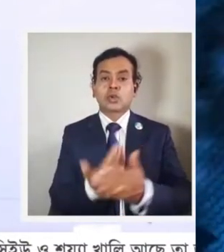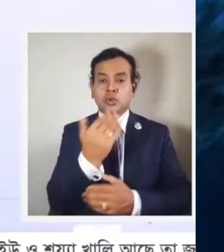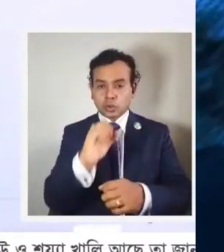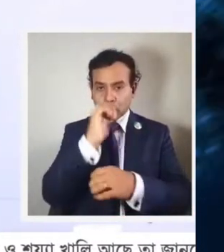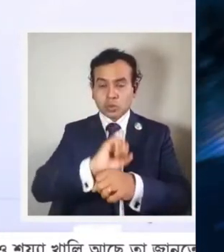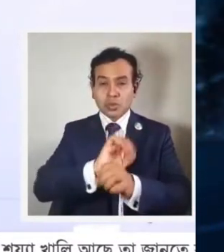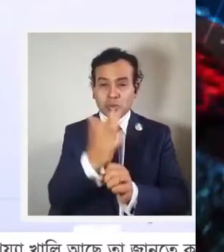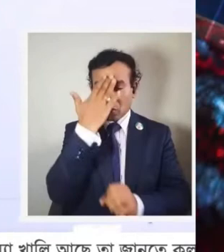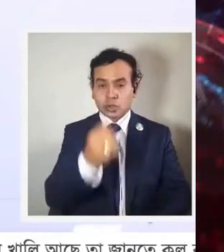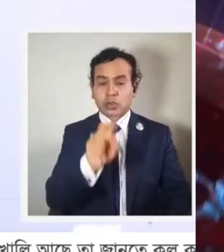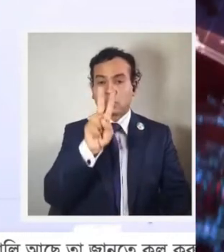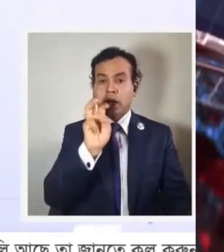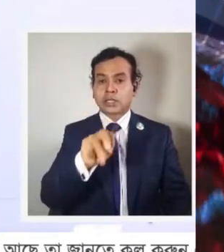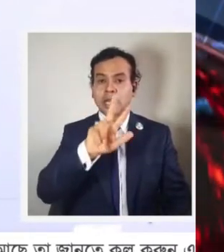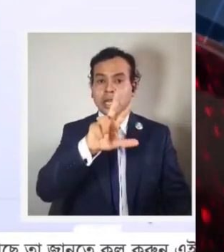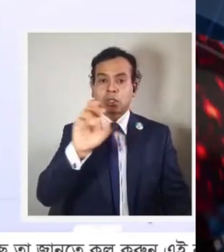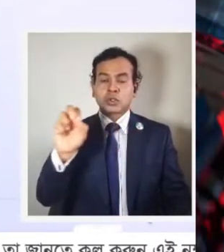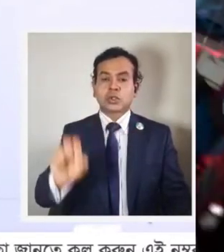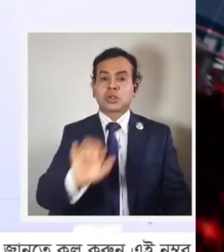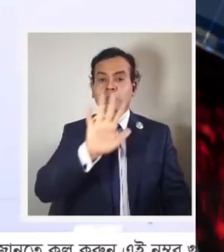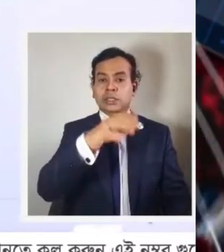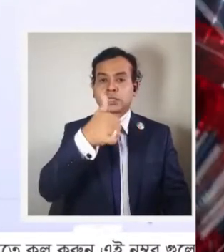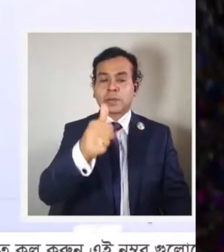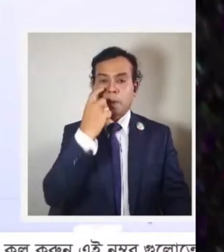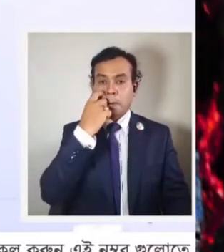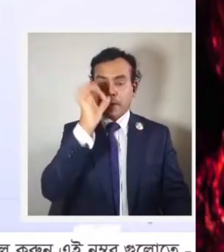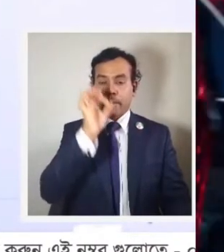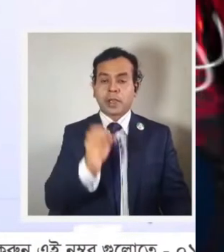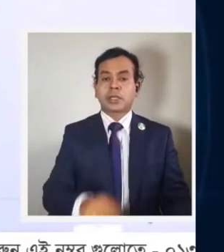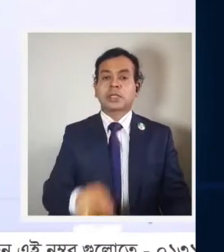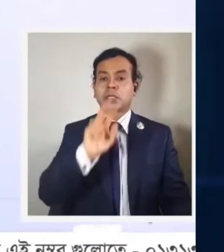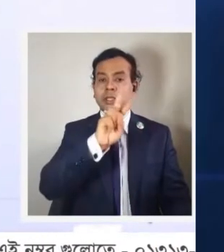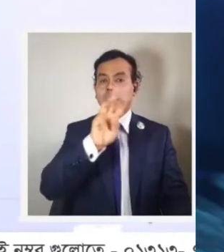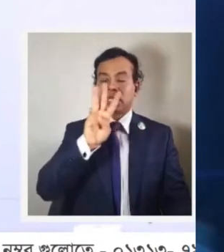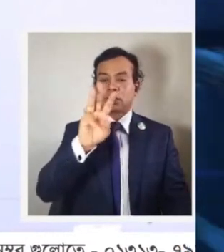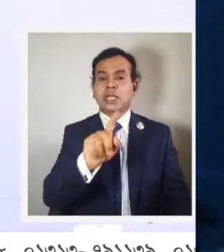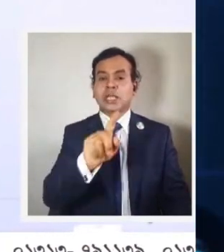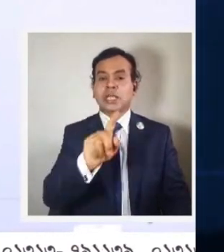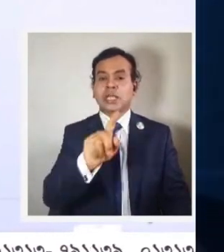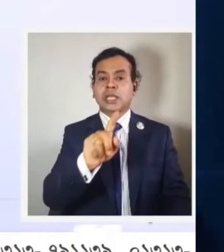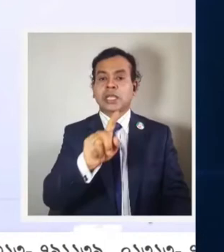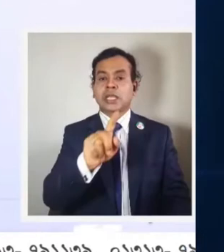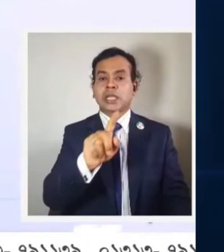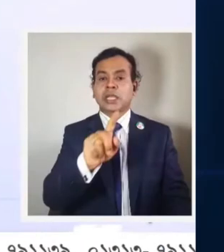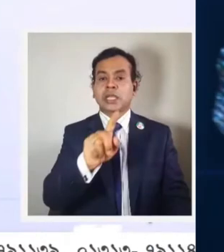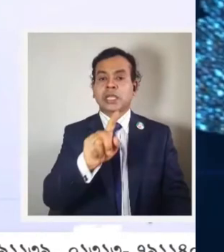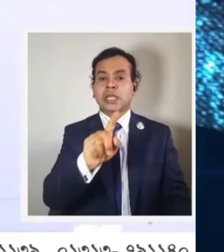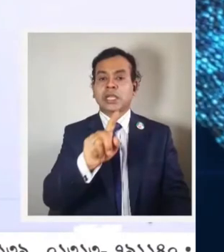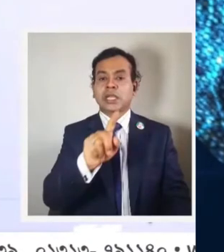10,79,007টি। 24 ঘন্টায় যা নমুনা পরীক্ষা হয়েছে তাতে শনাক্ত হয়েছে 2,856 জন। এ পর্যন্ত